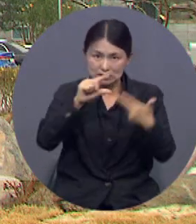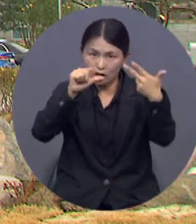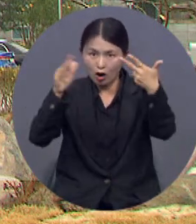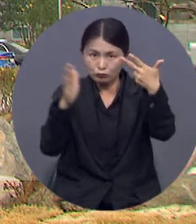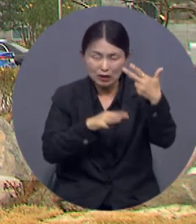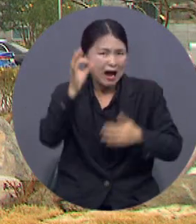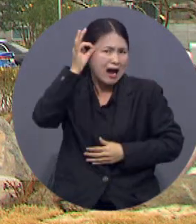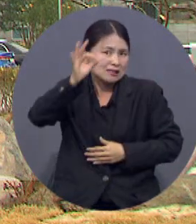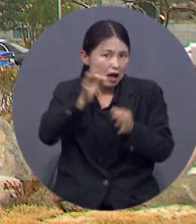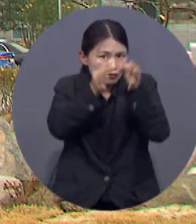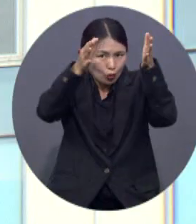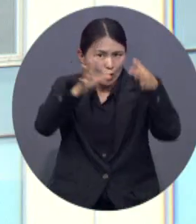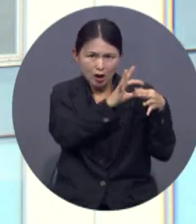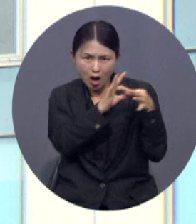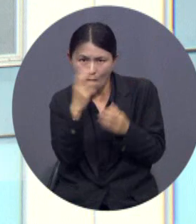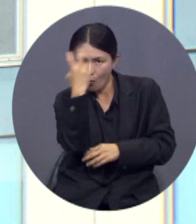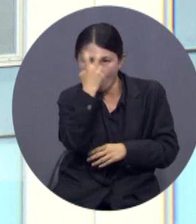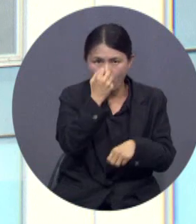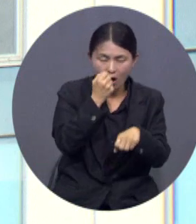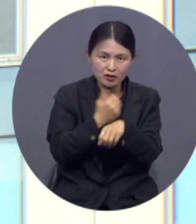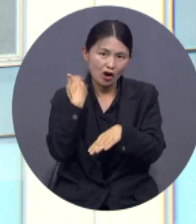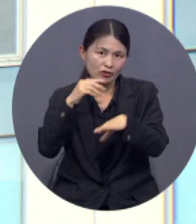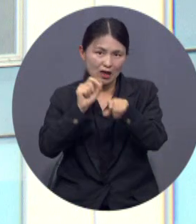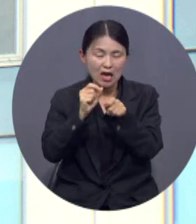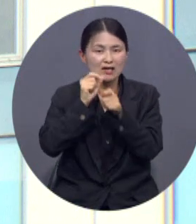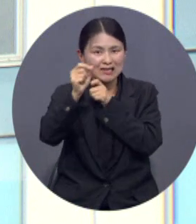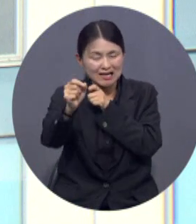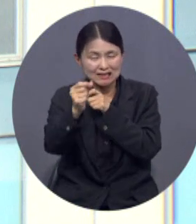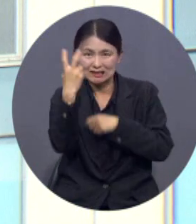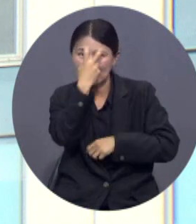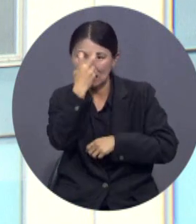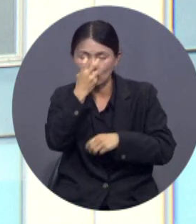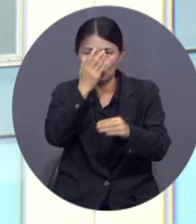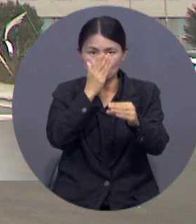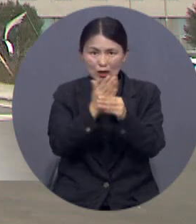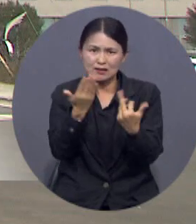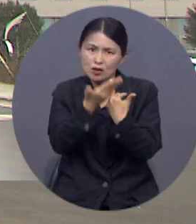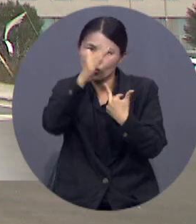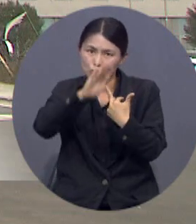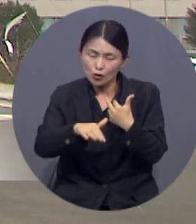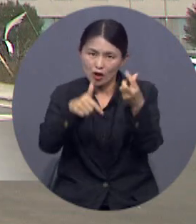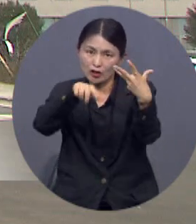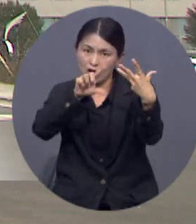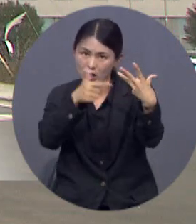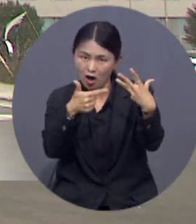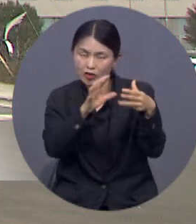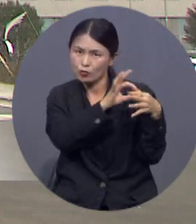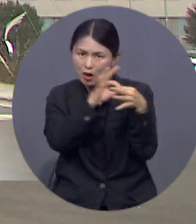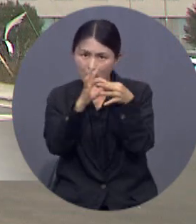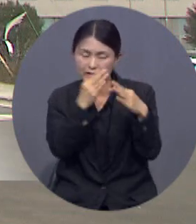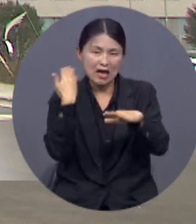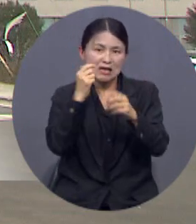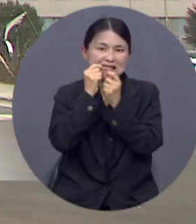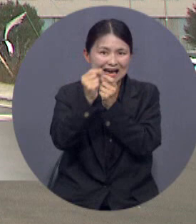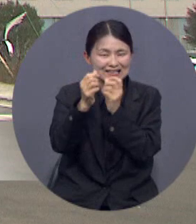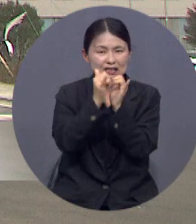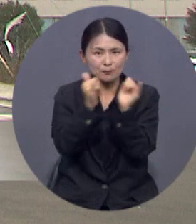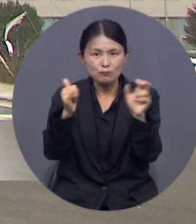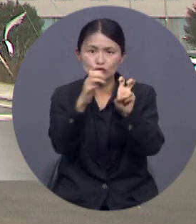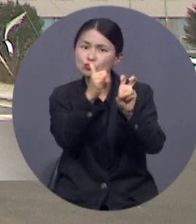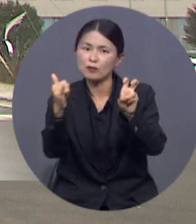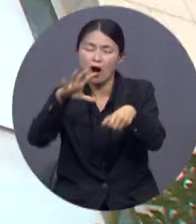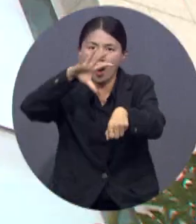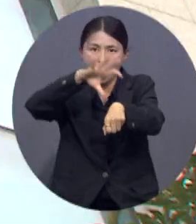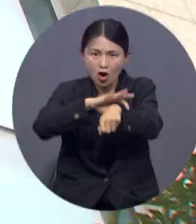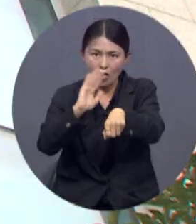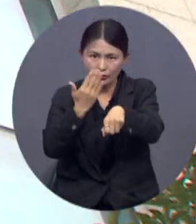7월부터 10개월 동안 실시한 전세 사기단속에서 제주에서는 8권과 연관된 사기범 20명이